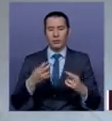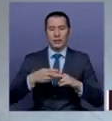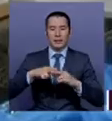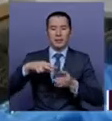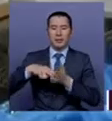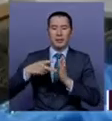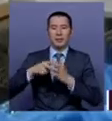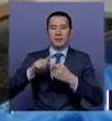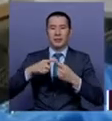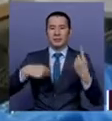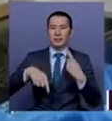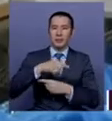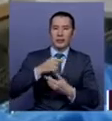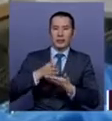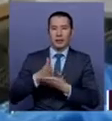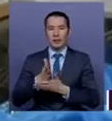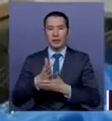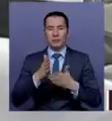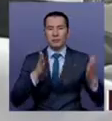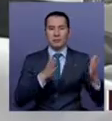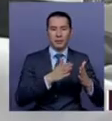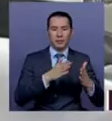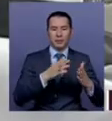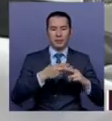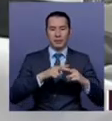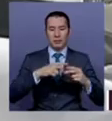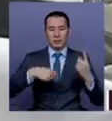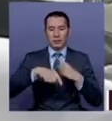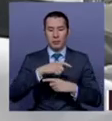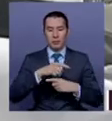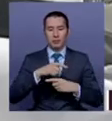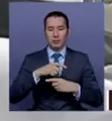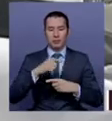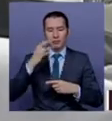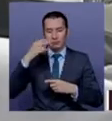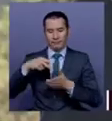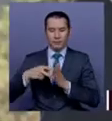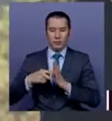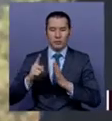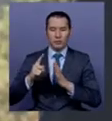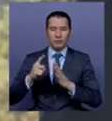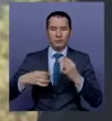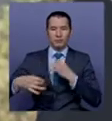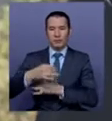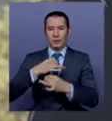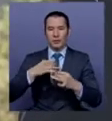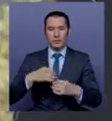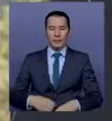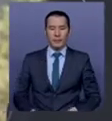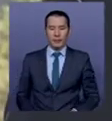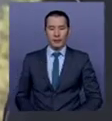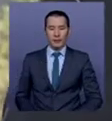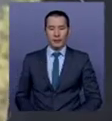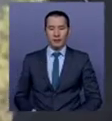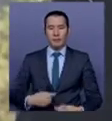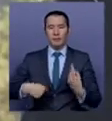картасы бағдарламасы шеңберінде шағын бизнес үшін арнайы шаралар қарастыруды жүктеді. Біз түсініп отырмыз ғой, мұнайдың бағасы